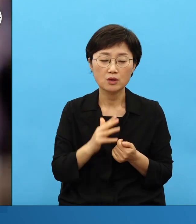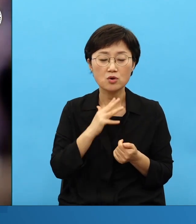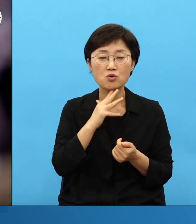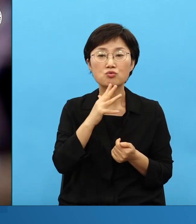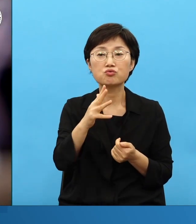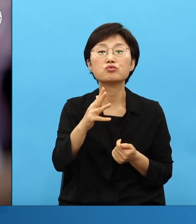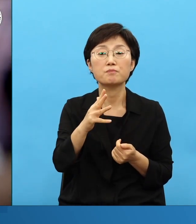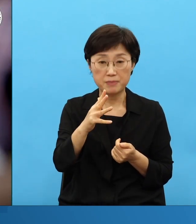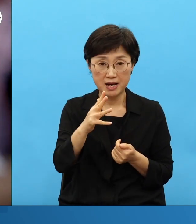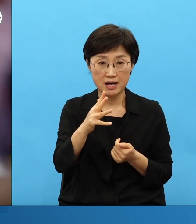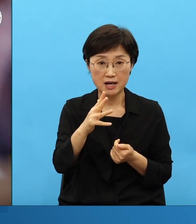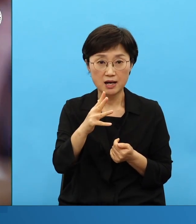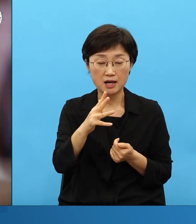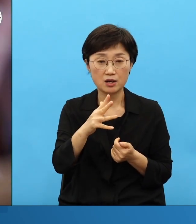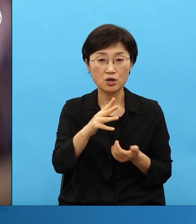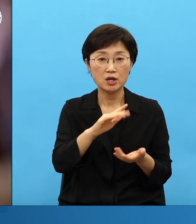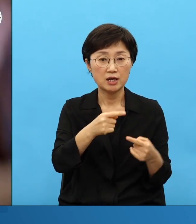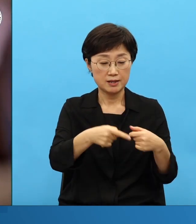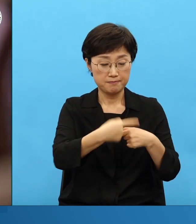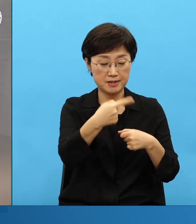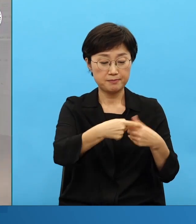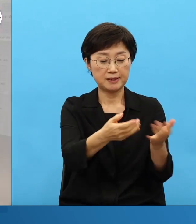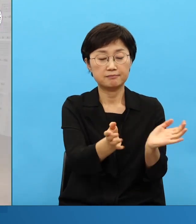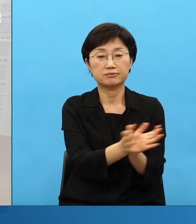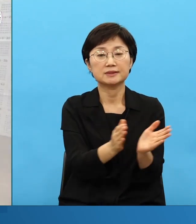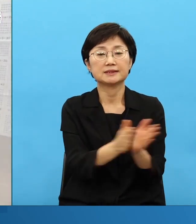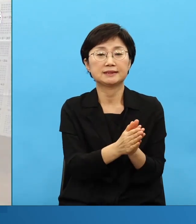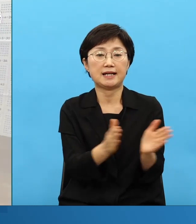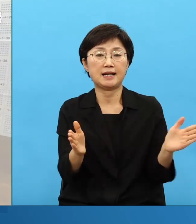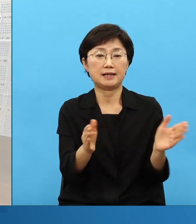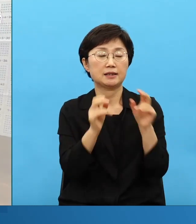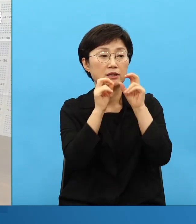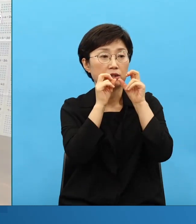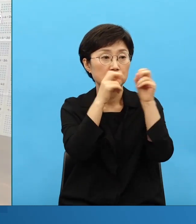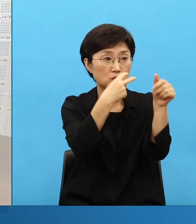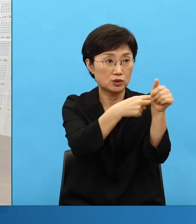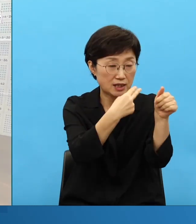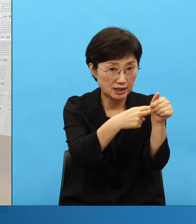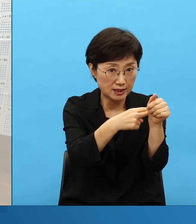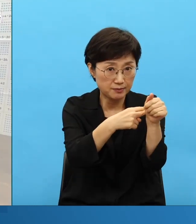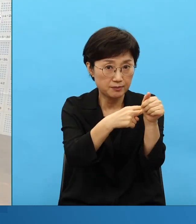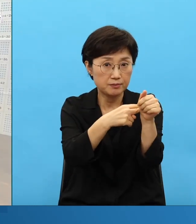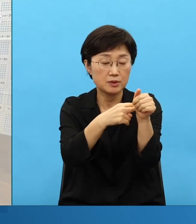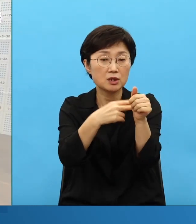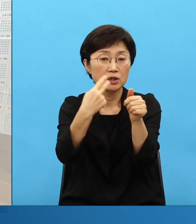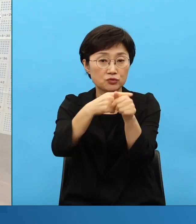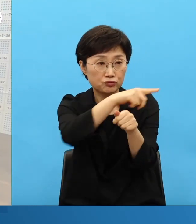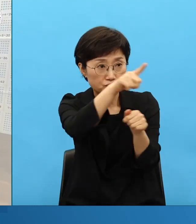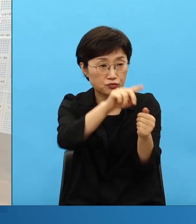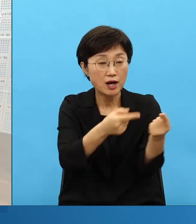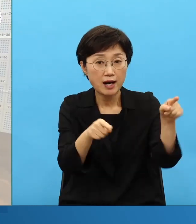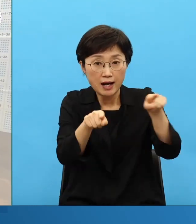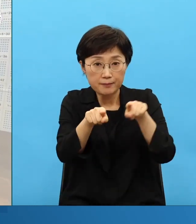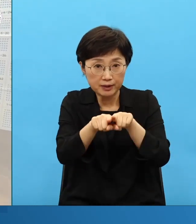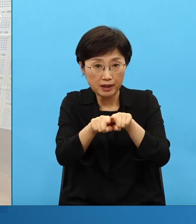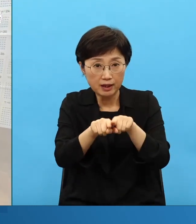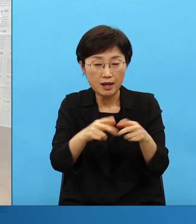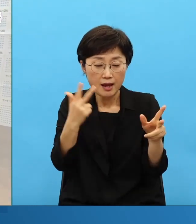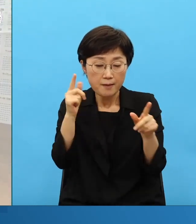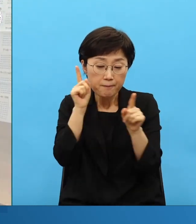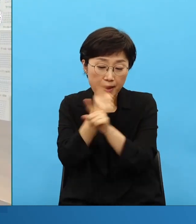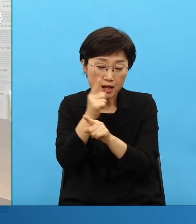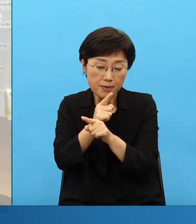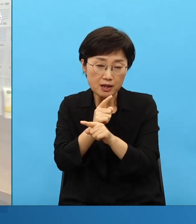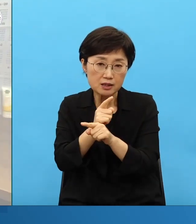8살이 되어 유년부에 올라가게 되었고 전도사님, 유년부 선생님들 그리고 친구들과 함께 저녁마다